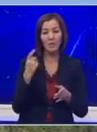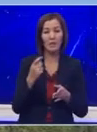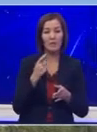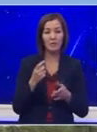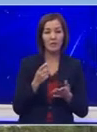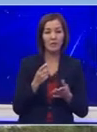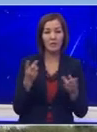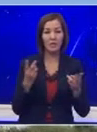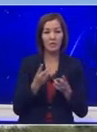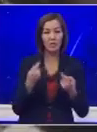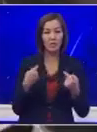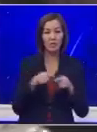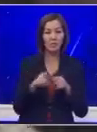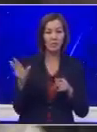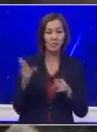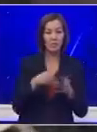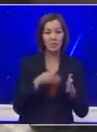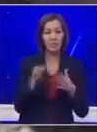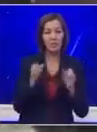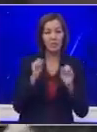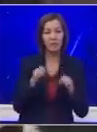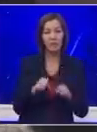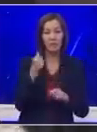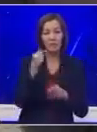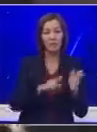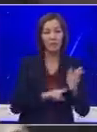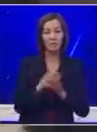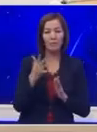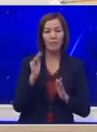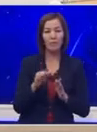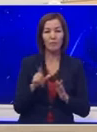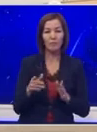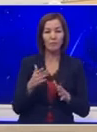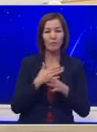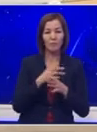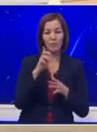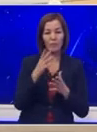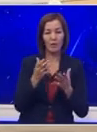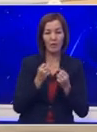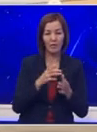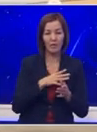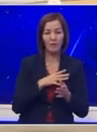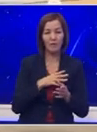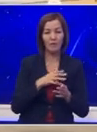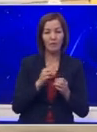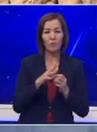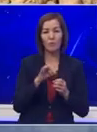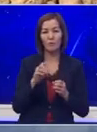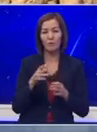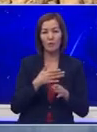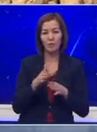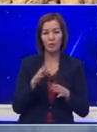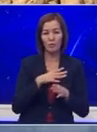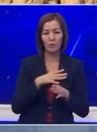иелері қажетті керек жарағын түгендей алады. Жыл басынан бері 5000-ға жуық адам субсидия алыпты. Бұл жұмыстарға 15 миллиардқа жуық қаржы